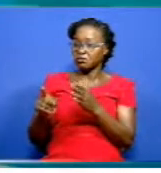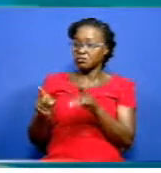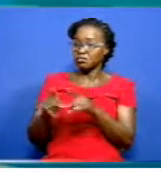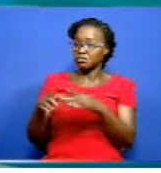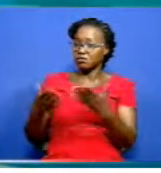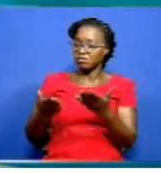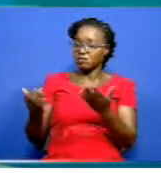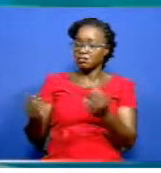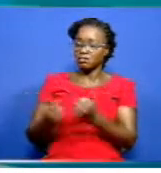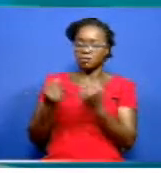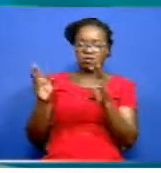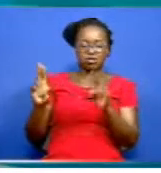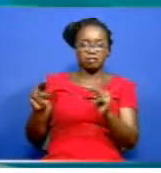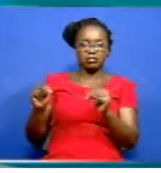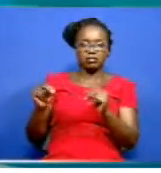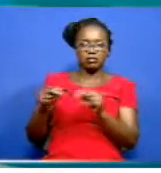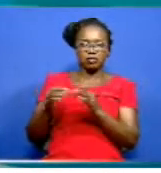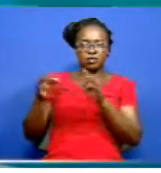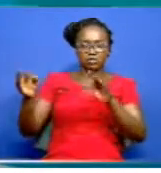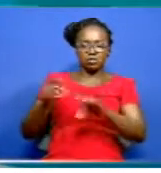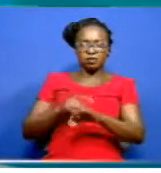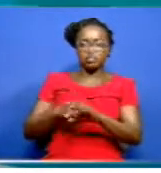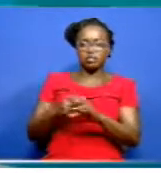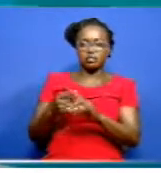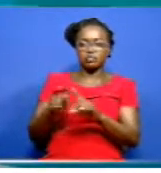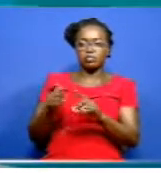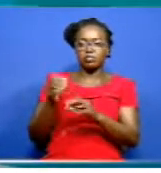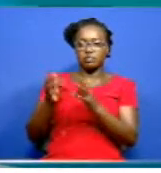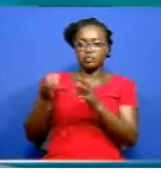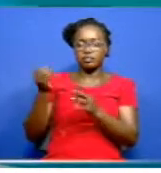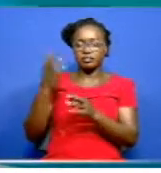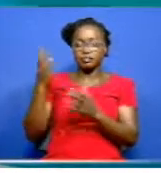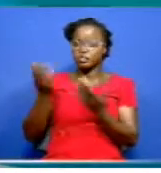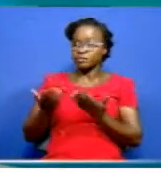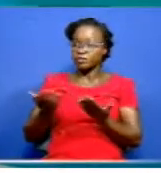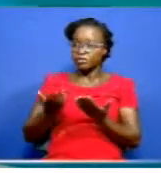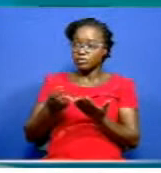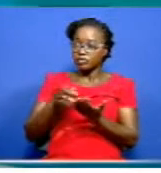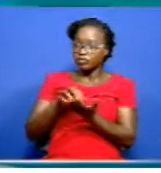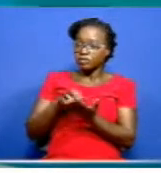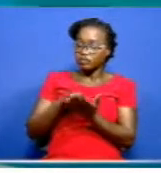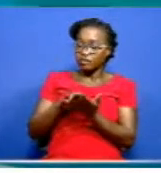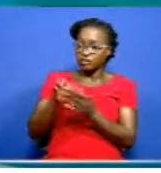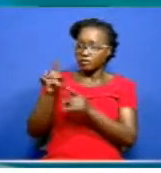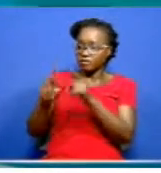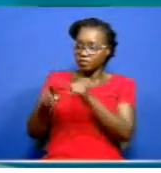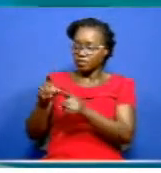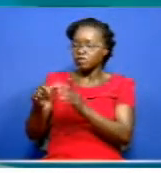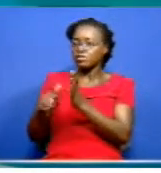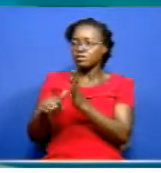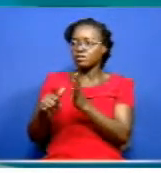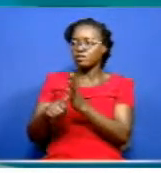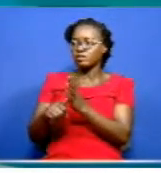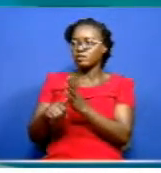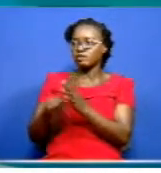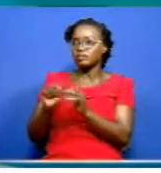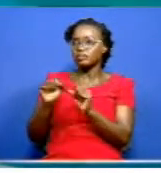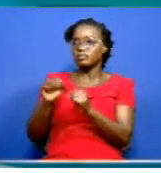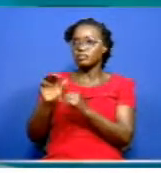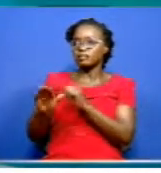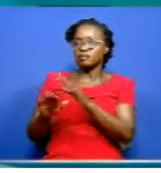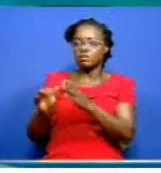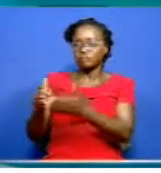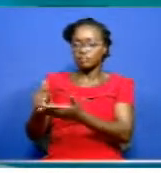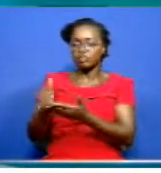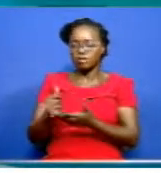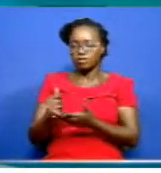ni shida itachukua muda, lakini akifahamu yuko wapi katika hii scale ya hii shida, ataweza kuchukua steps